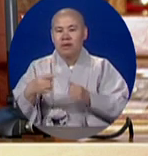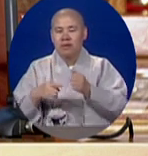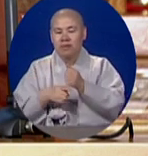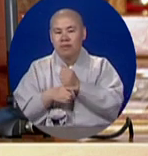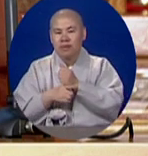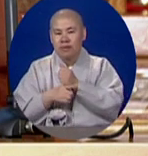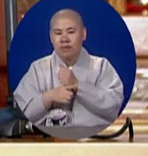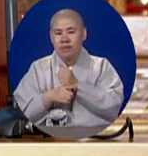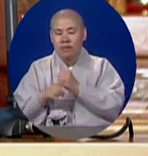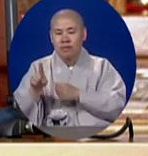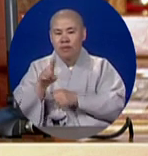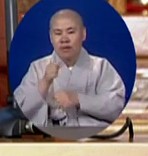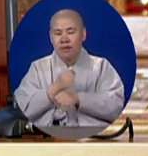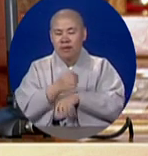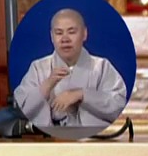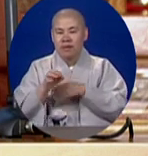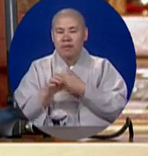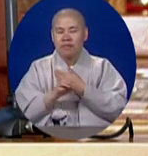뭐냐 그러면